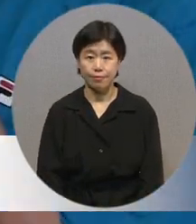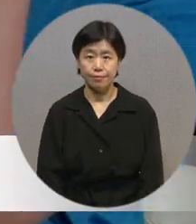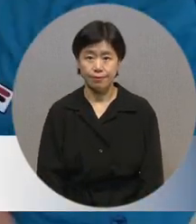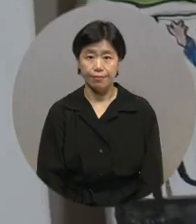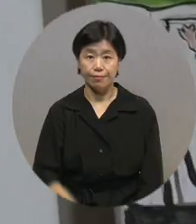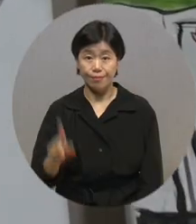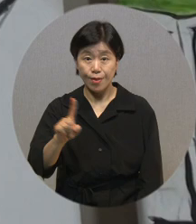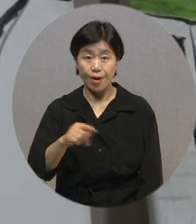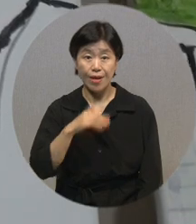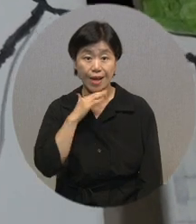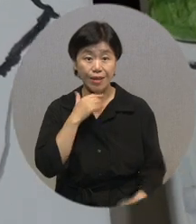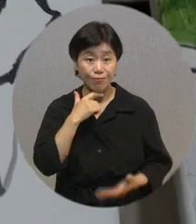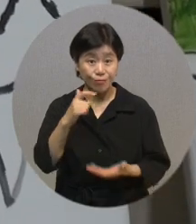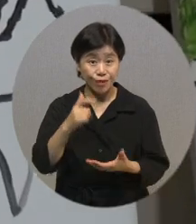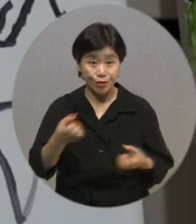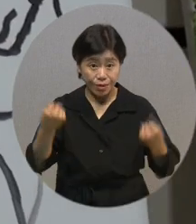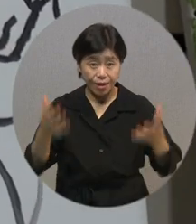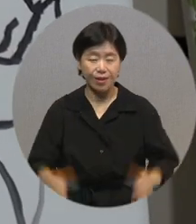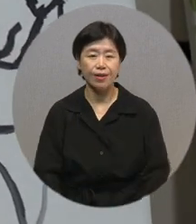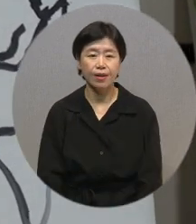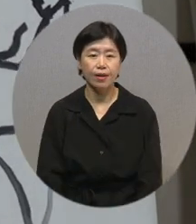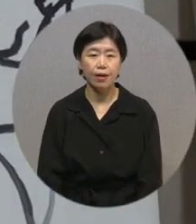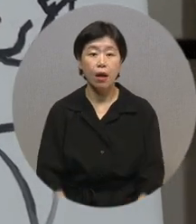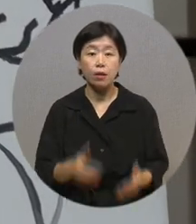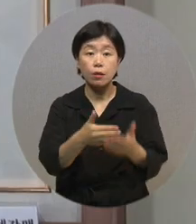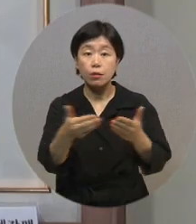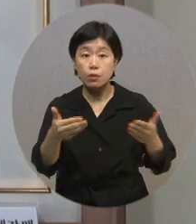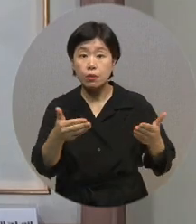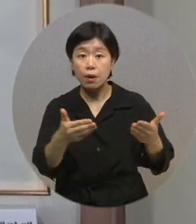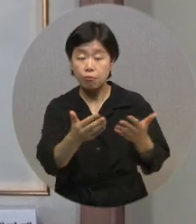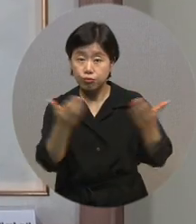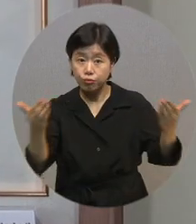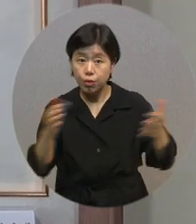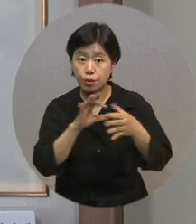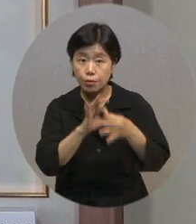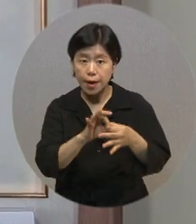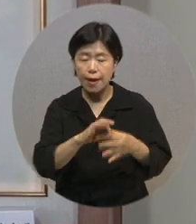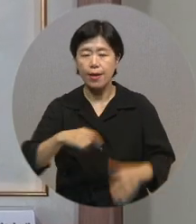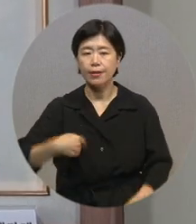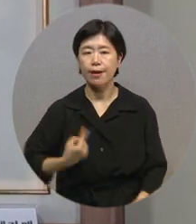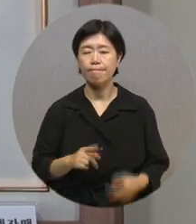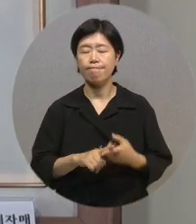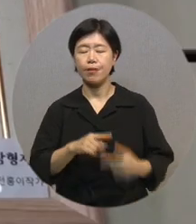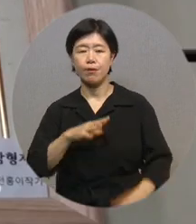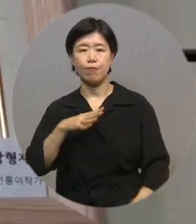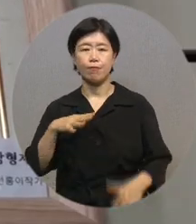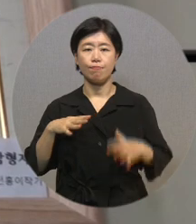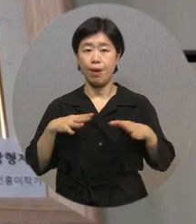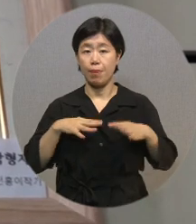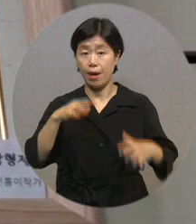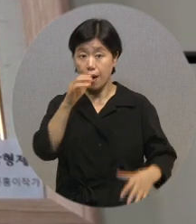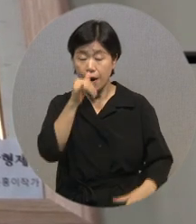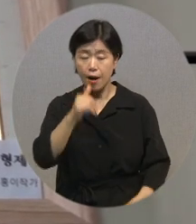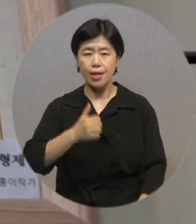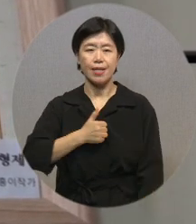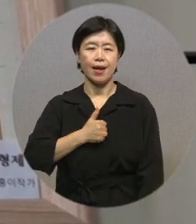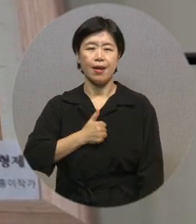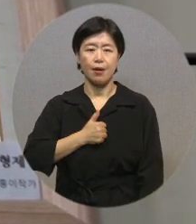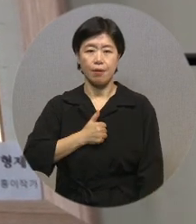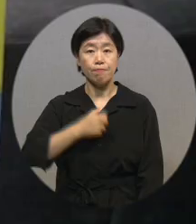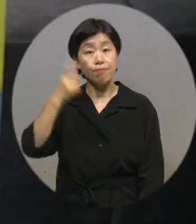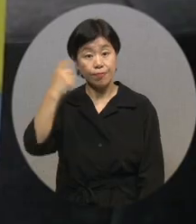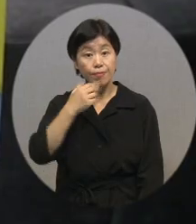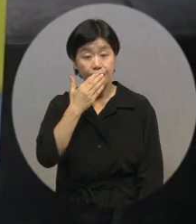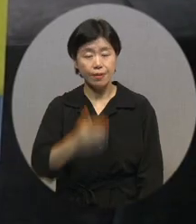감사합니다. 축하해요. 전시회를 통해 작가들의 자존감이 향상되고 작품에 대한 작가들의 긍지, 자랑스러움을 느낄